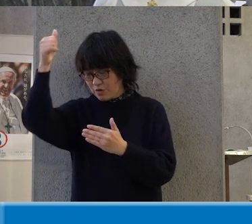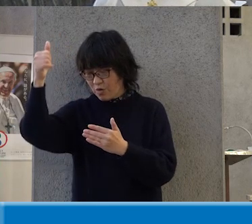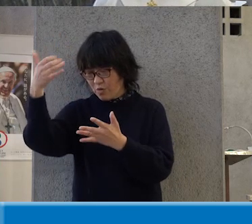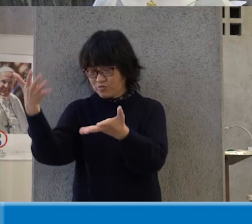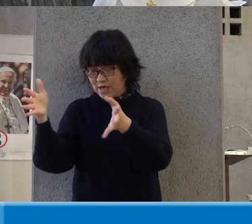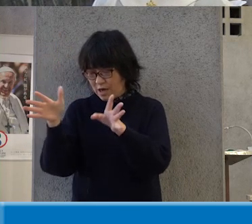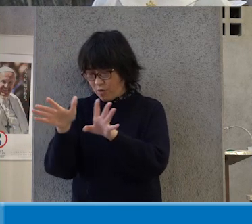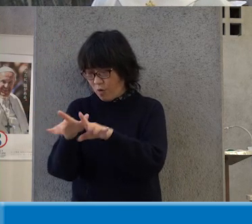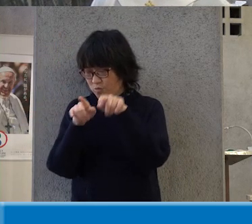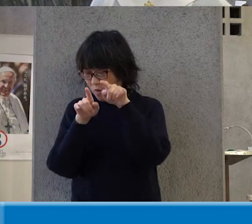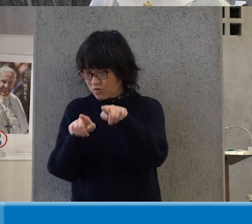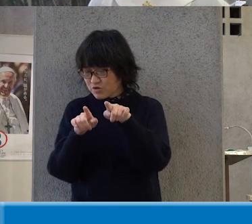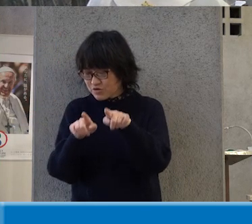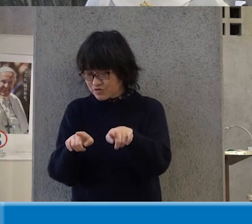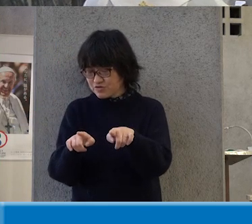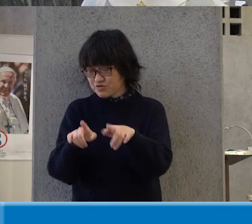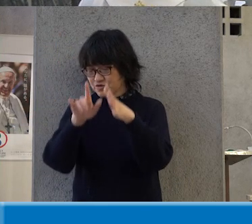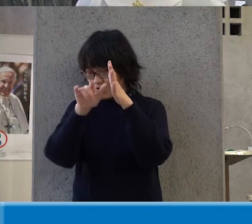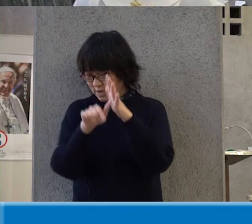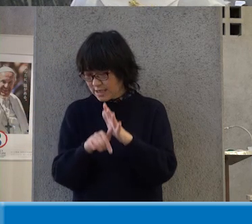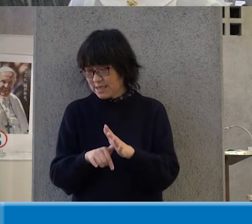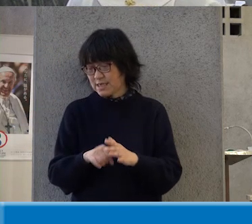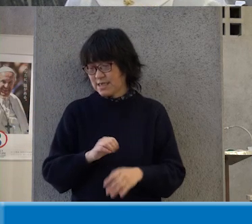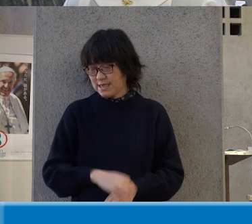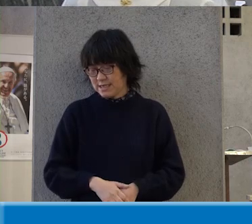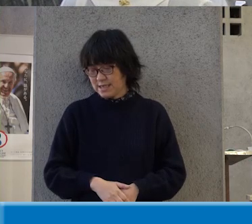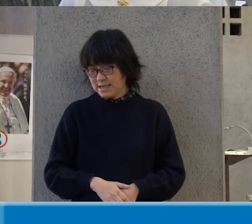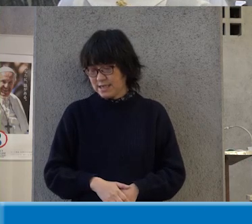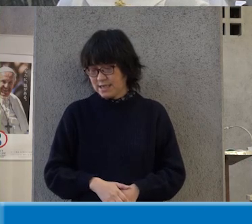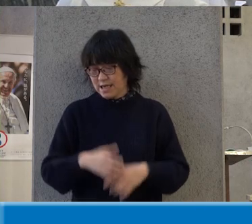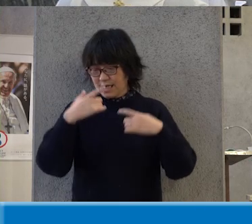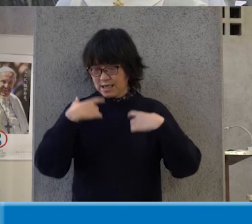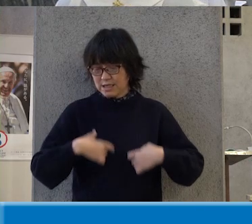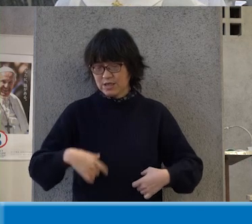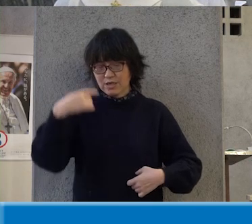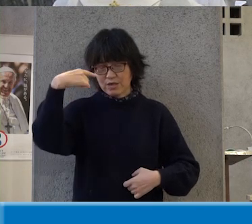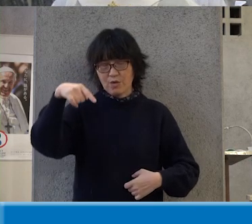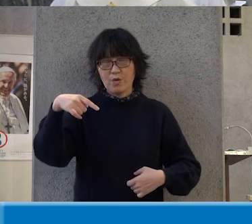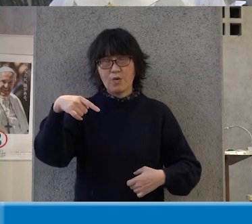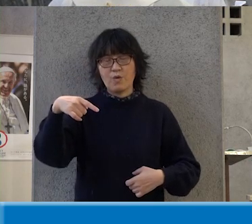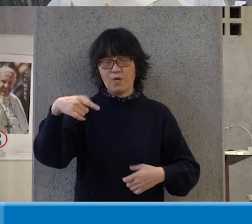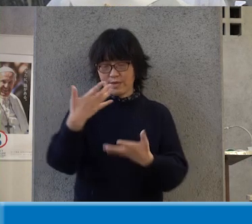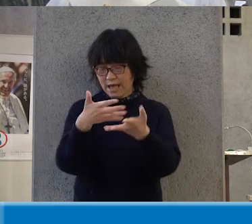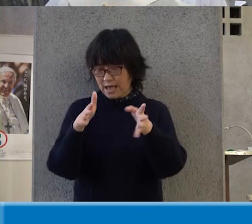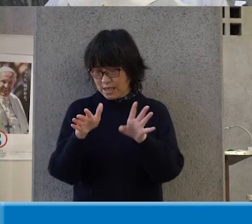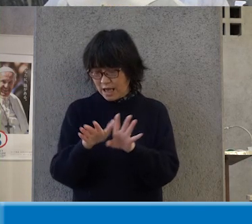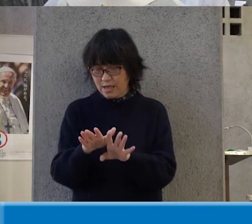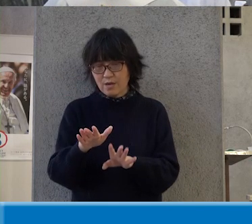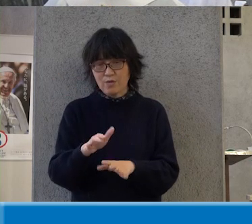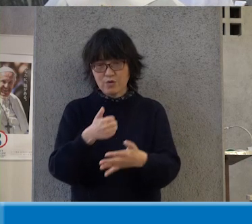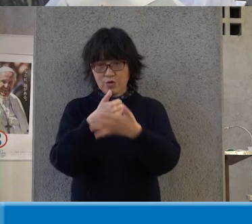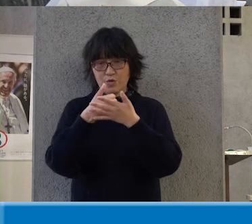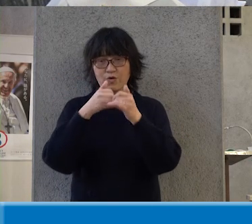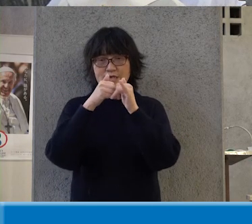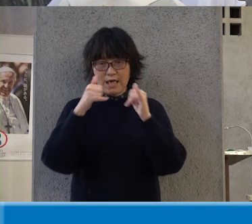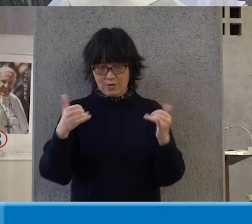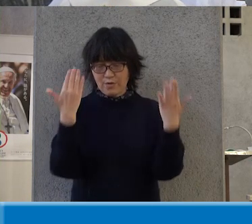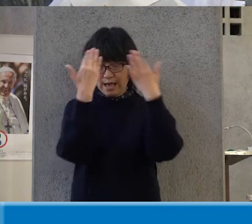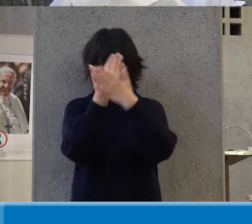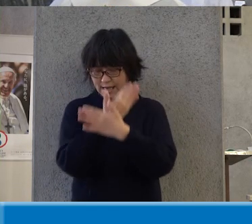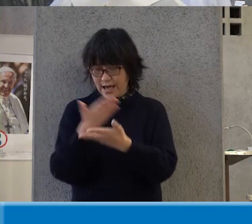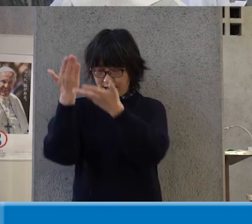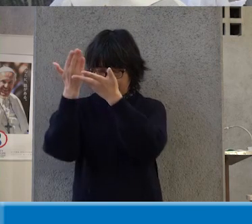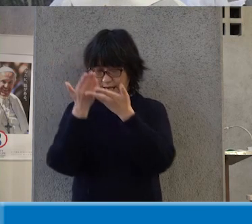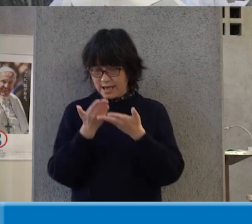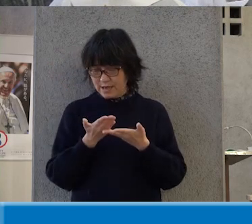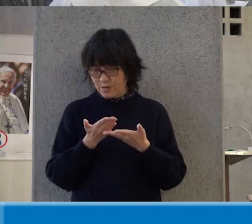の霊を牧するにあたり、司教団の良い協力者となって与えられ